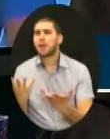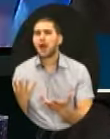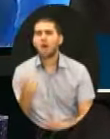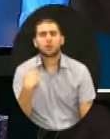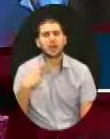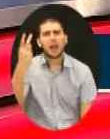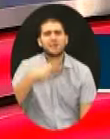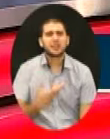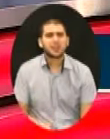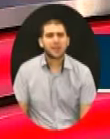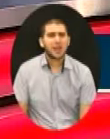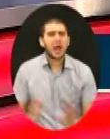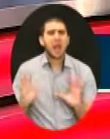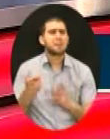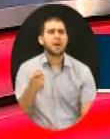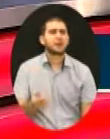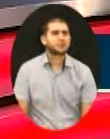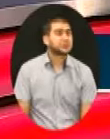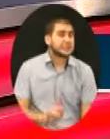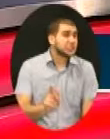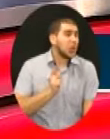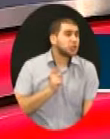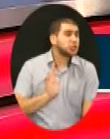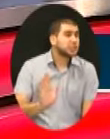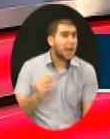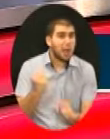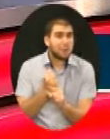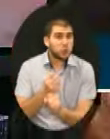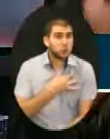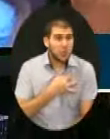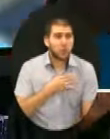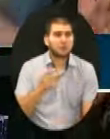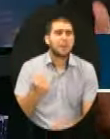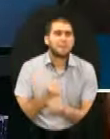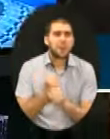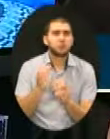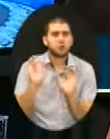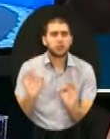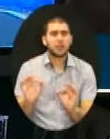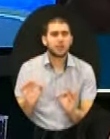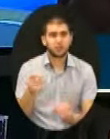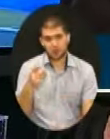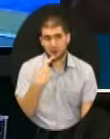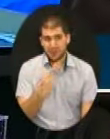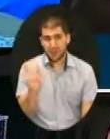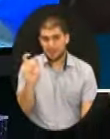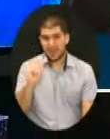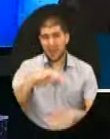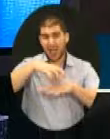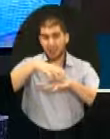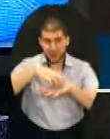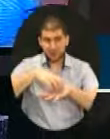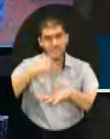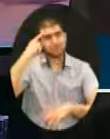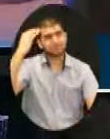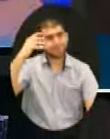אבל אני רוצה להבין למה אתה לא... זה לא משהו אישי. הפעילות שלנו היא פעילות למען, שכשאת אומרת את המילה הר הבית,